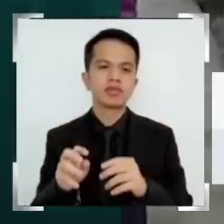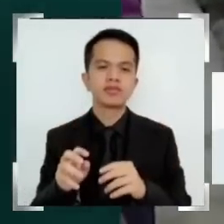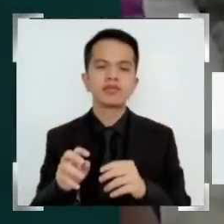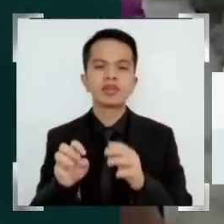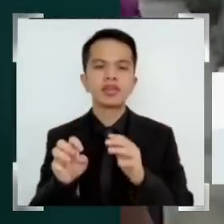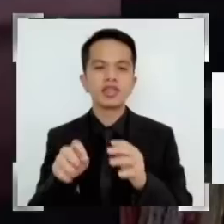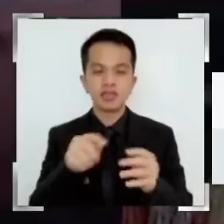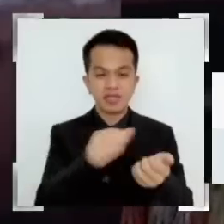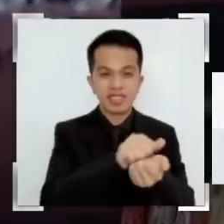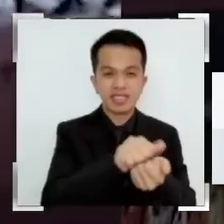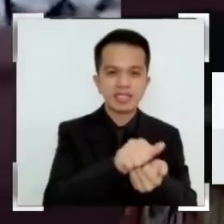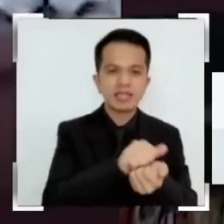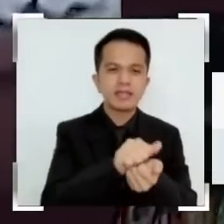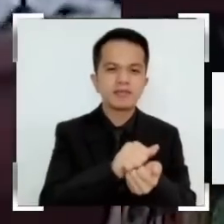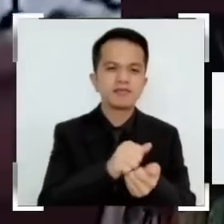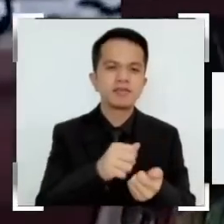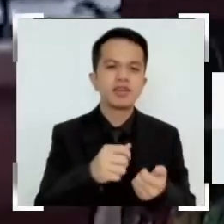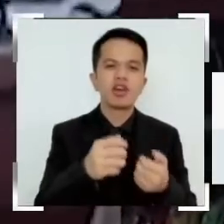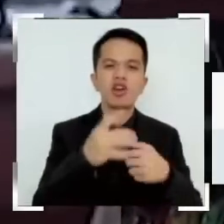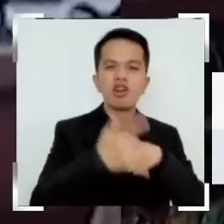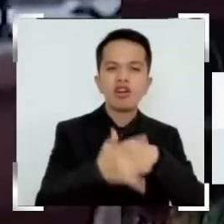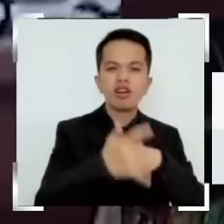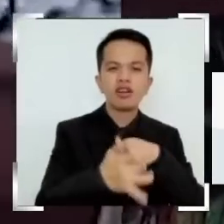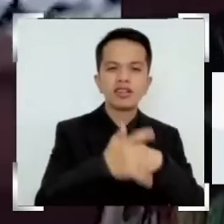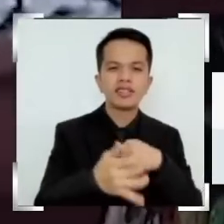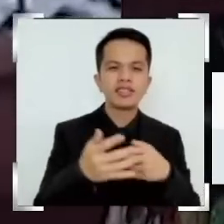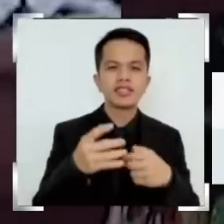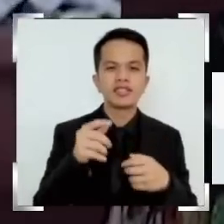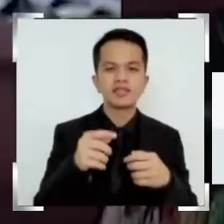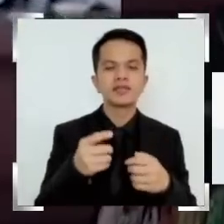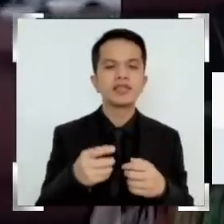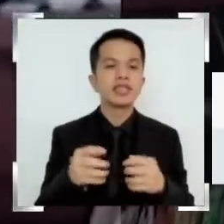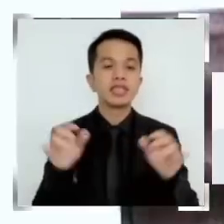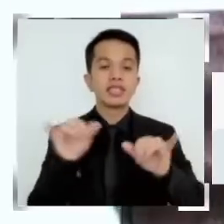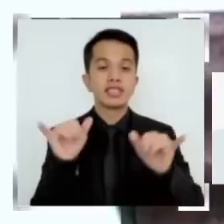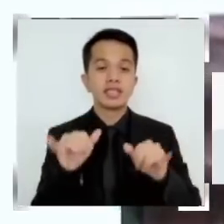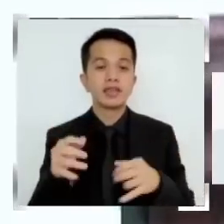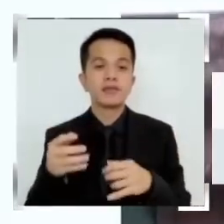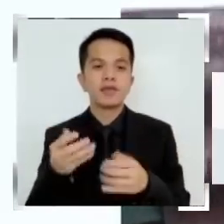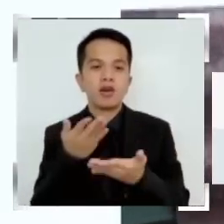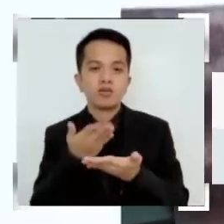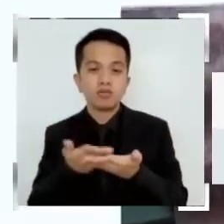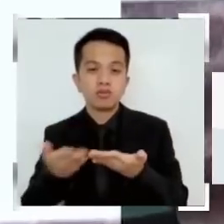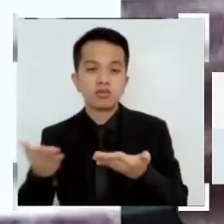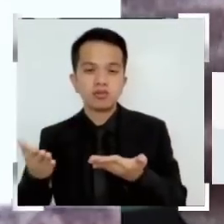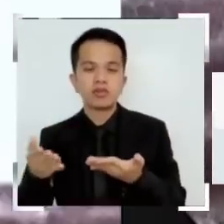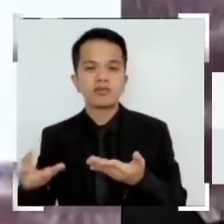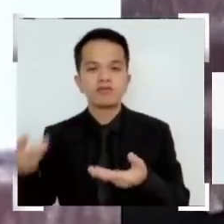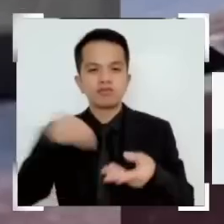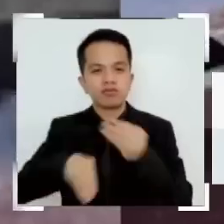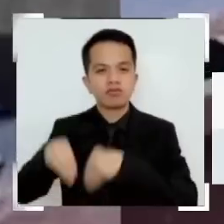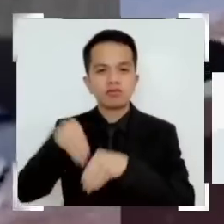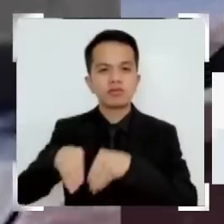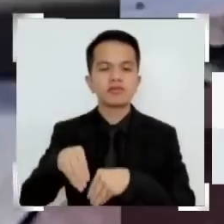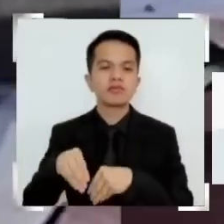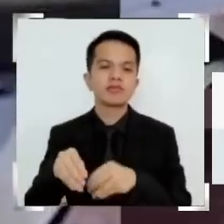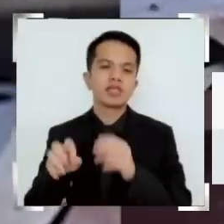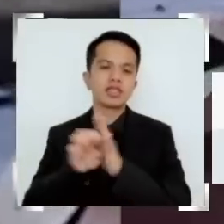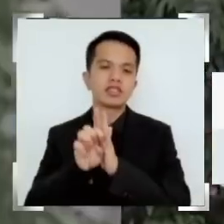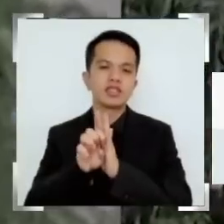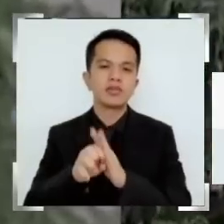pa ang panahon. Ang iba, inihahanda na ang gamit sa posibleng pag-brownout, gaya ng solar pad sa kanilang